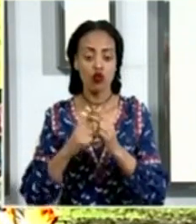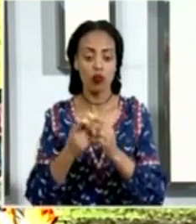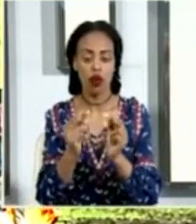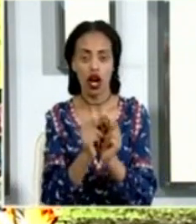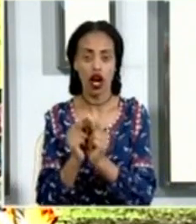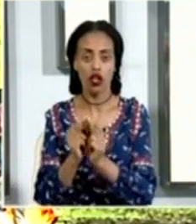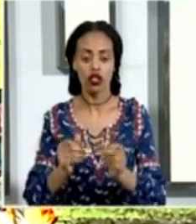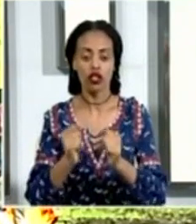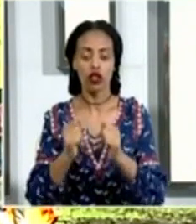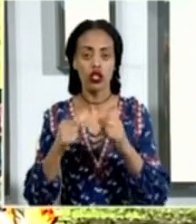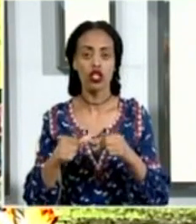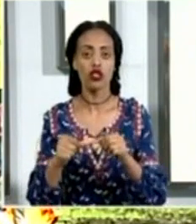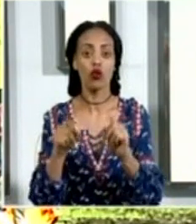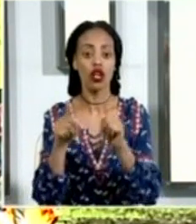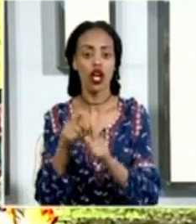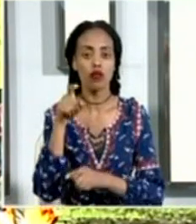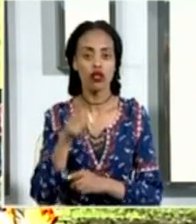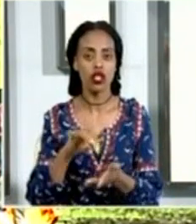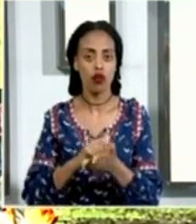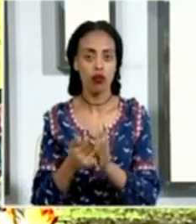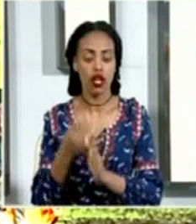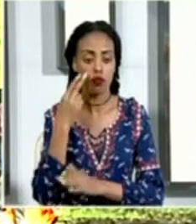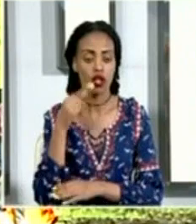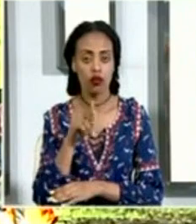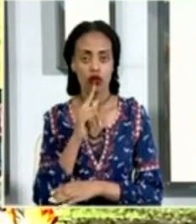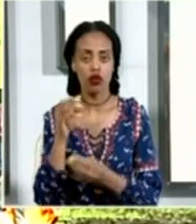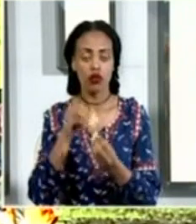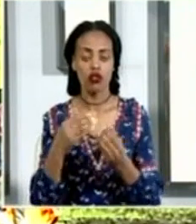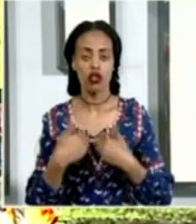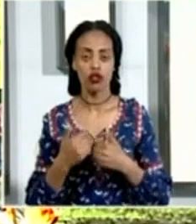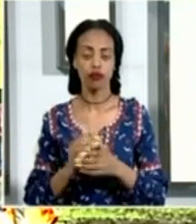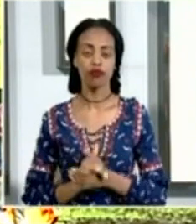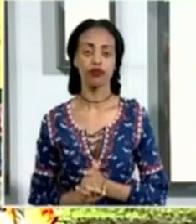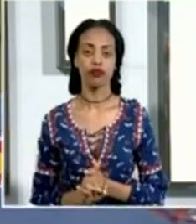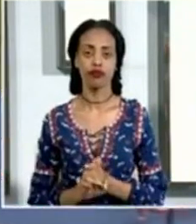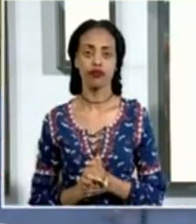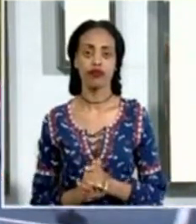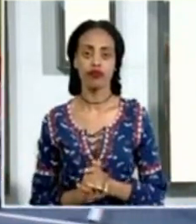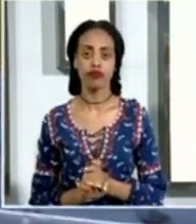ሓድነቱ ኣጠናኺሩ ክቕፅለሉ ከም ዝግባእ ድማ ተመልኪቱ ኣሎ። ተወሳኺ ሒዝና ኣለና